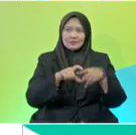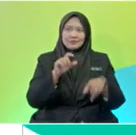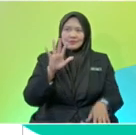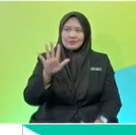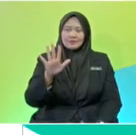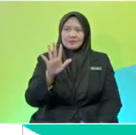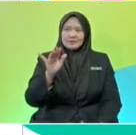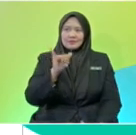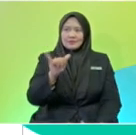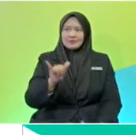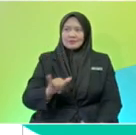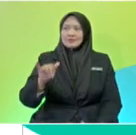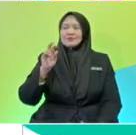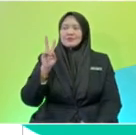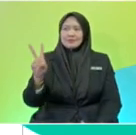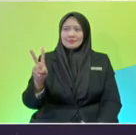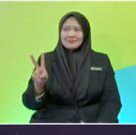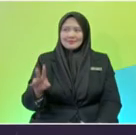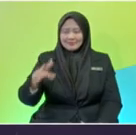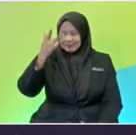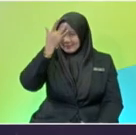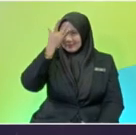/ 5 jadi 2 Oke